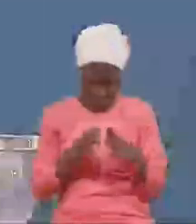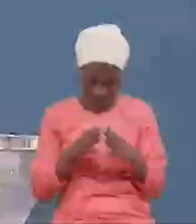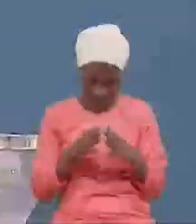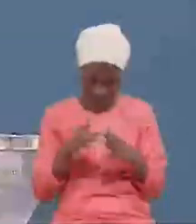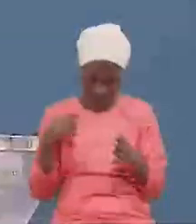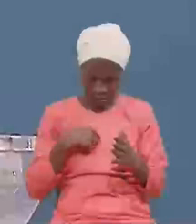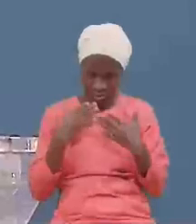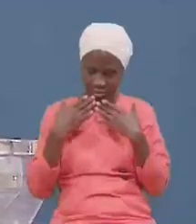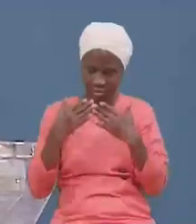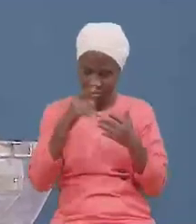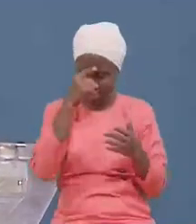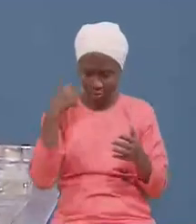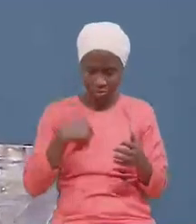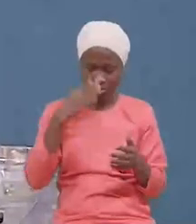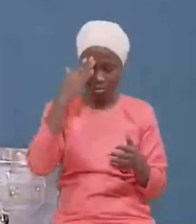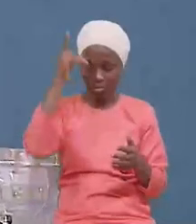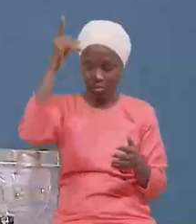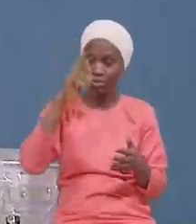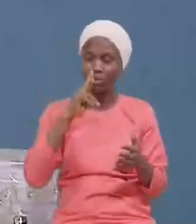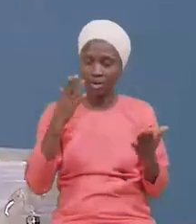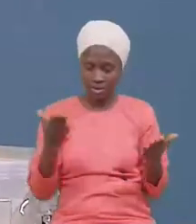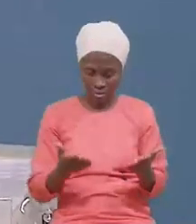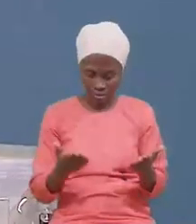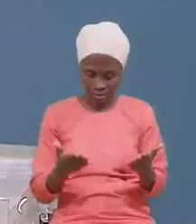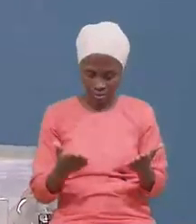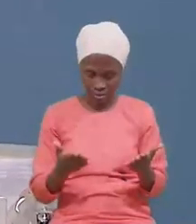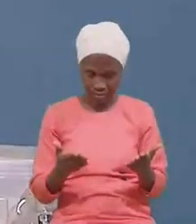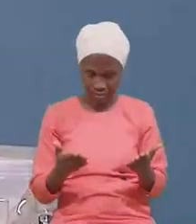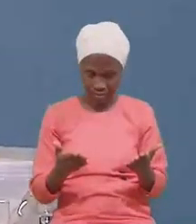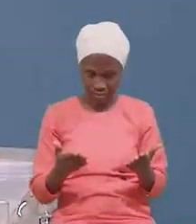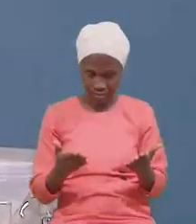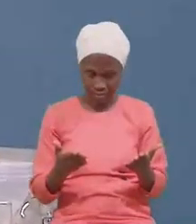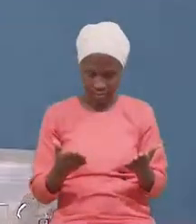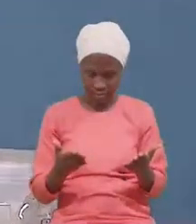Nous te disons merci parce que nous savons que tu es ici.